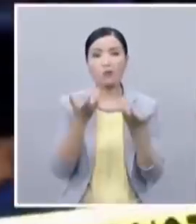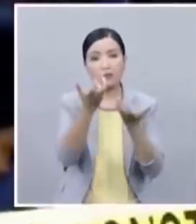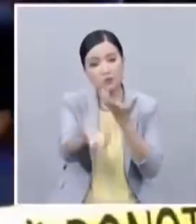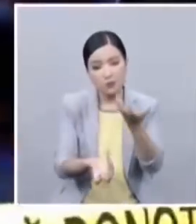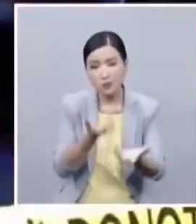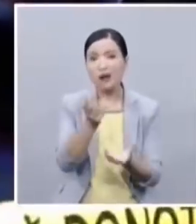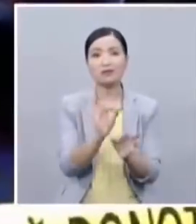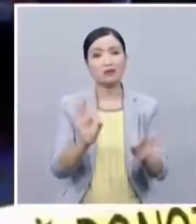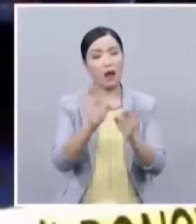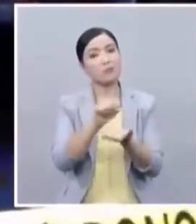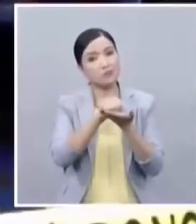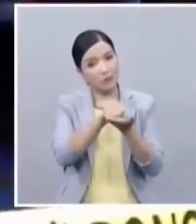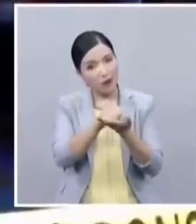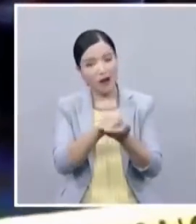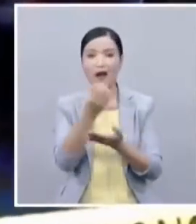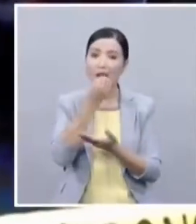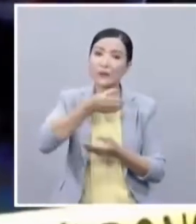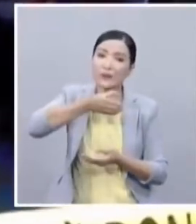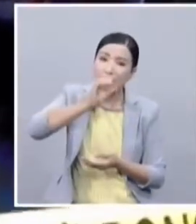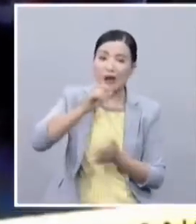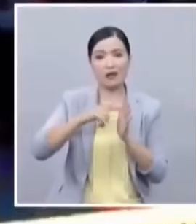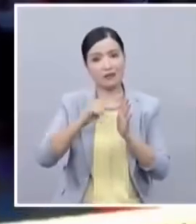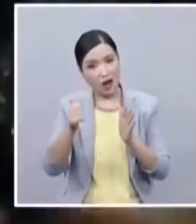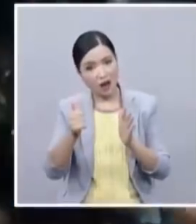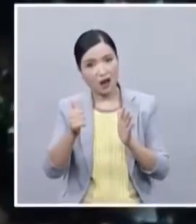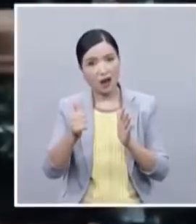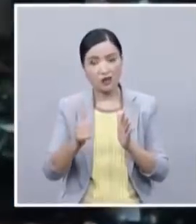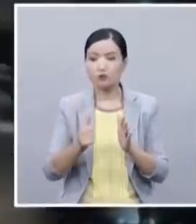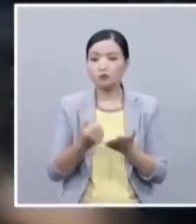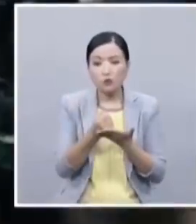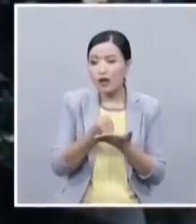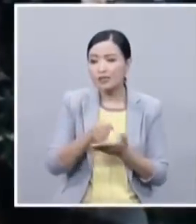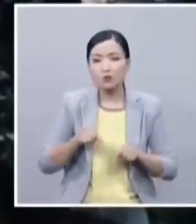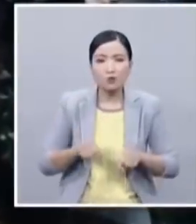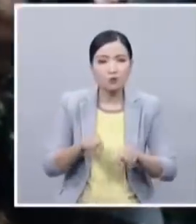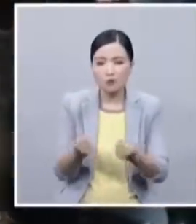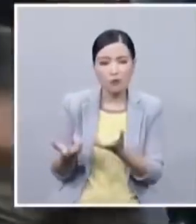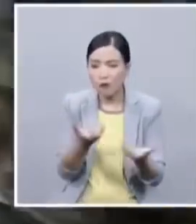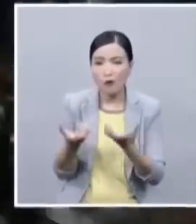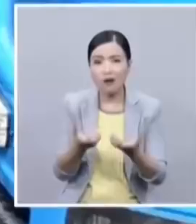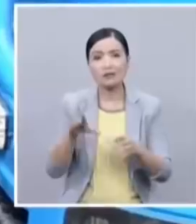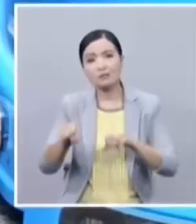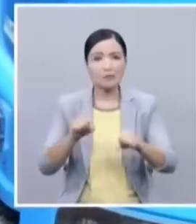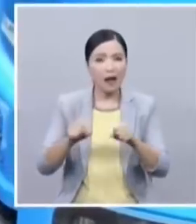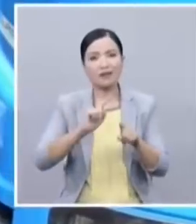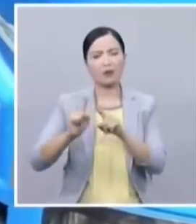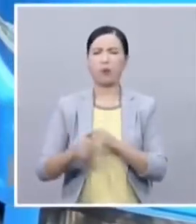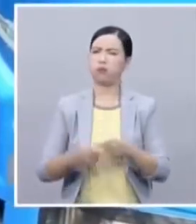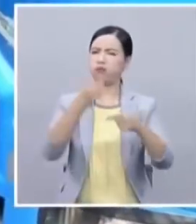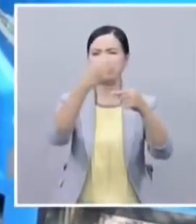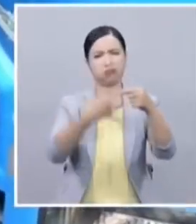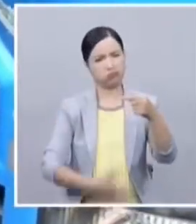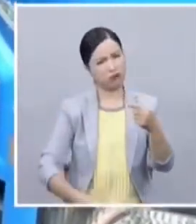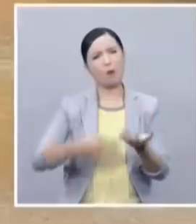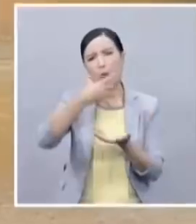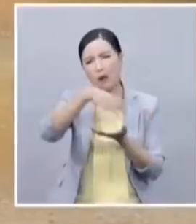ำเป็นนะให้การบริการอาหารเครื่องดื่มยารักษาโรคช่วยหยิบจับช่วยขนของนะอีกมากมายนะครับผมอาจจะกล่าว